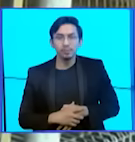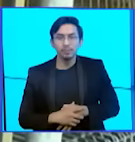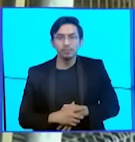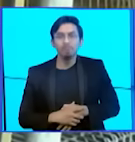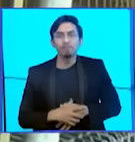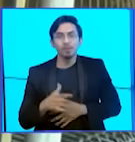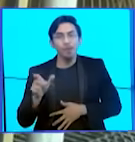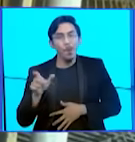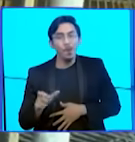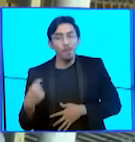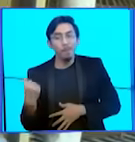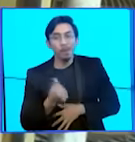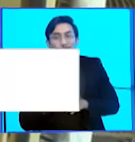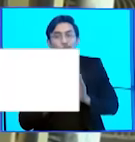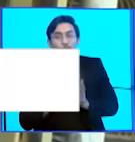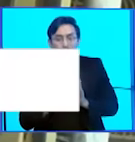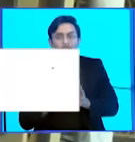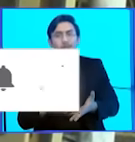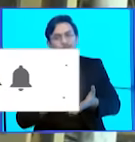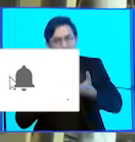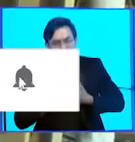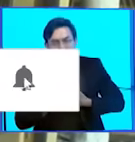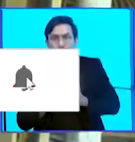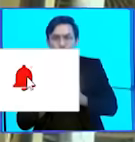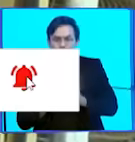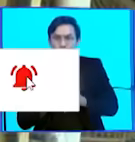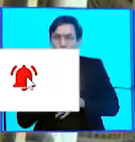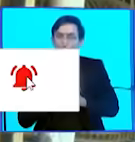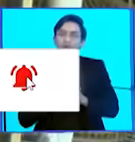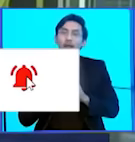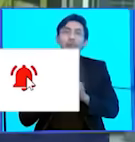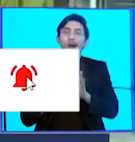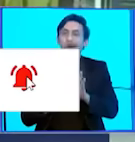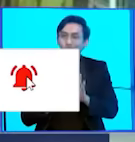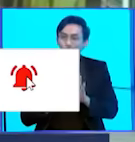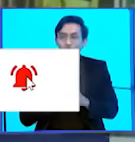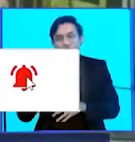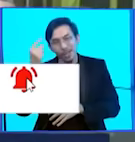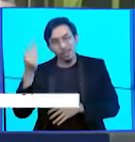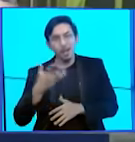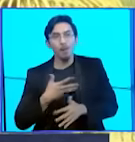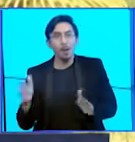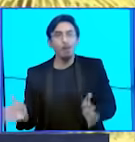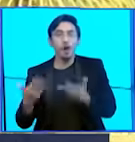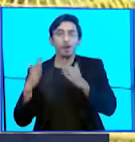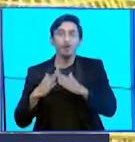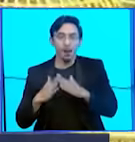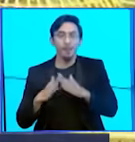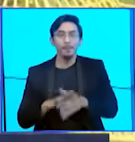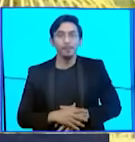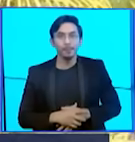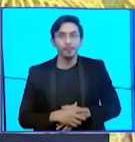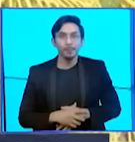Udah. Jadi rencana buat apa itu uangnya, Mas? Uang buat itu, membangun rumah. Penangkaran burung dara balap